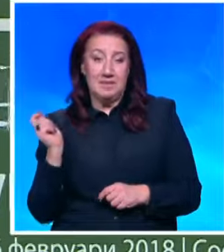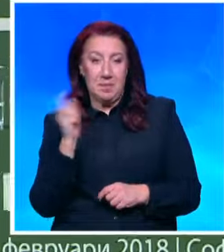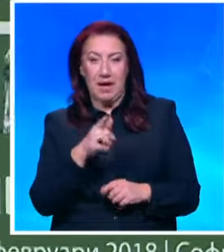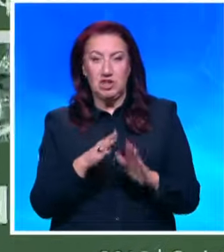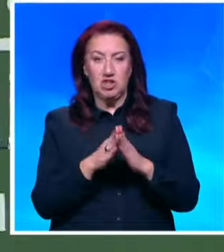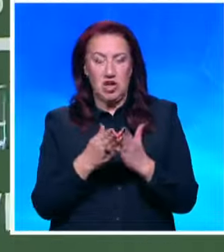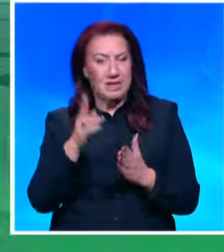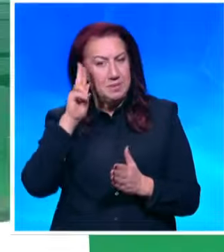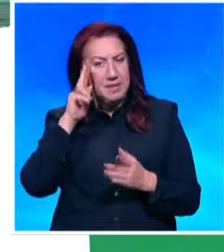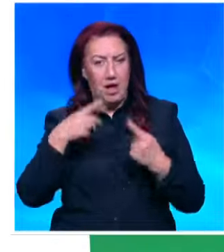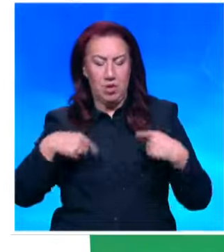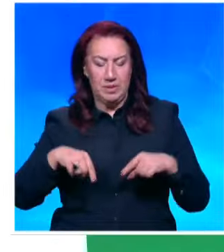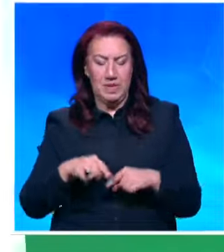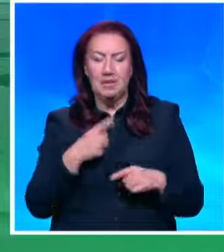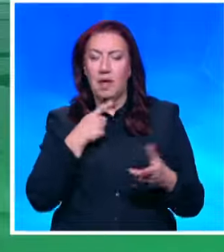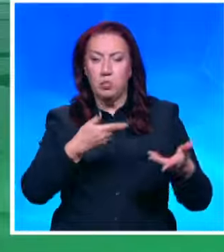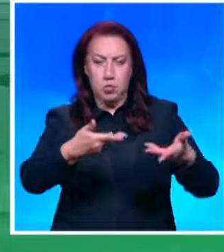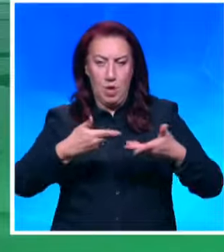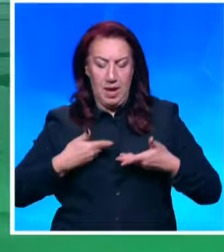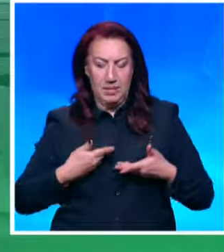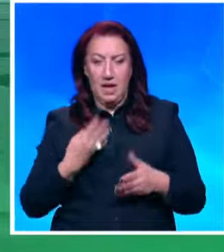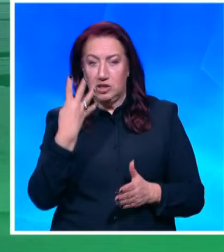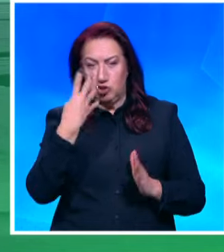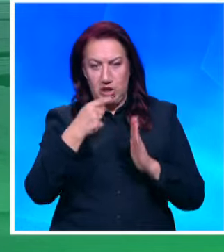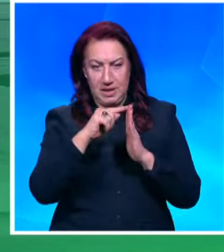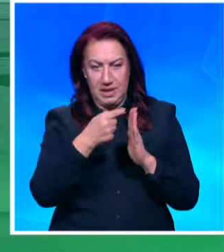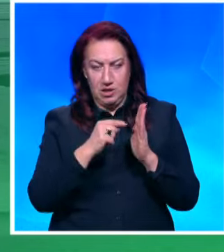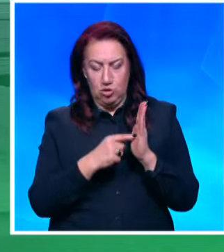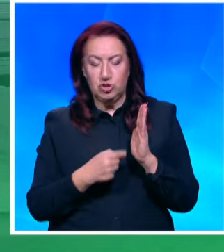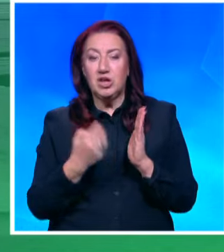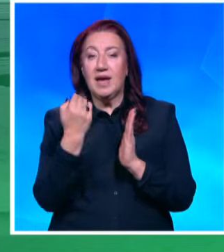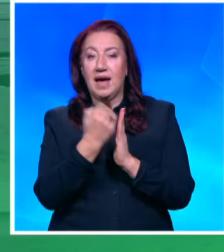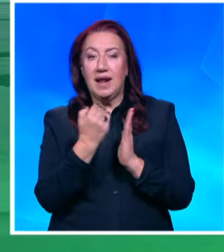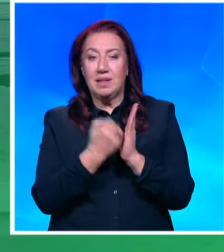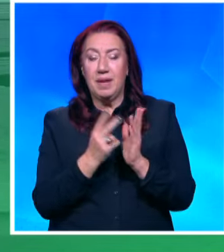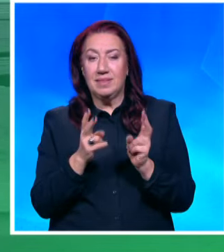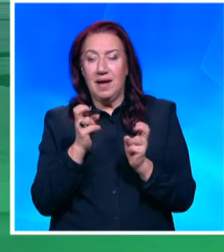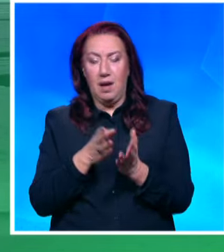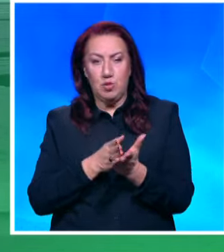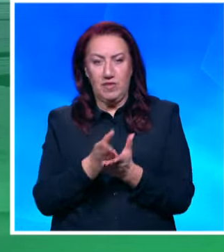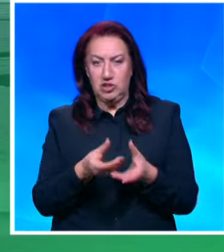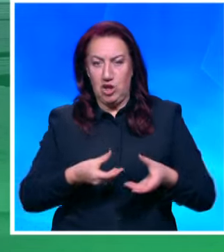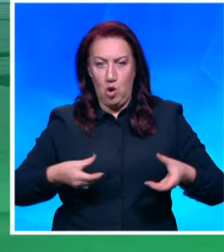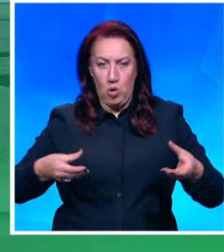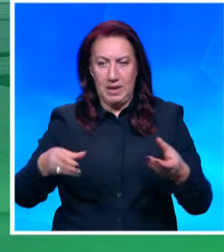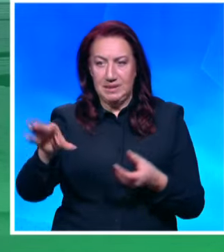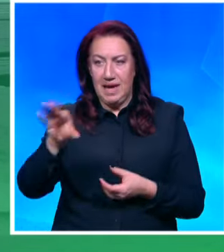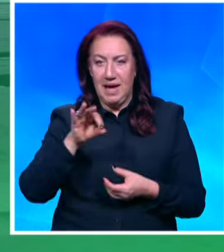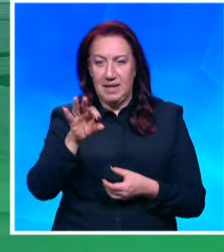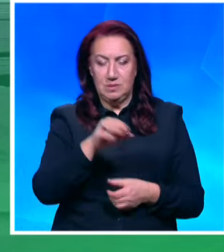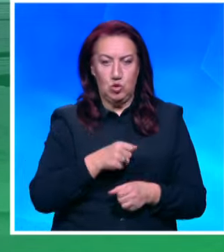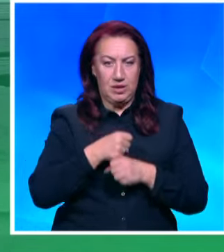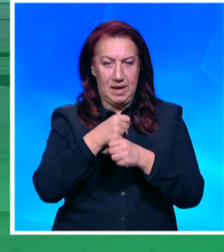В дневния ред са заложени 4 точки, сред които регламент за провеждане на конгреса, определяне на делегати, издигане